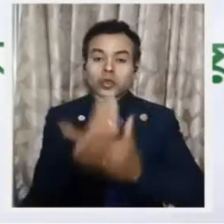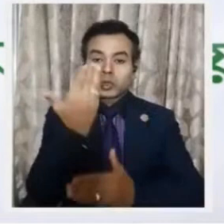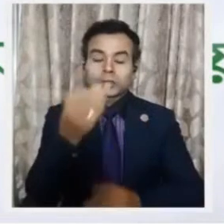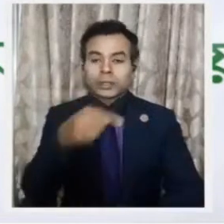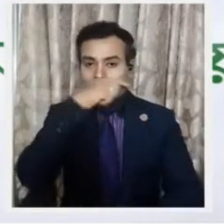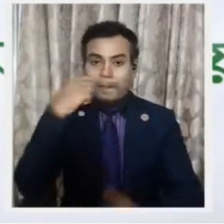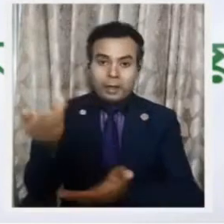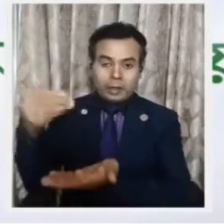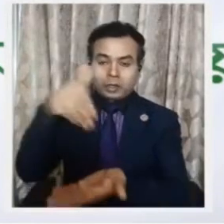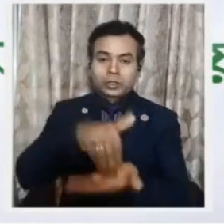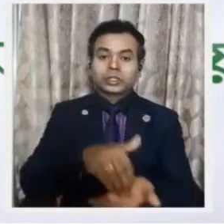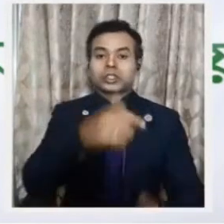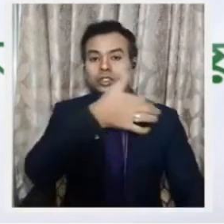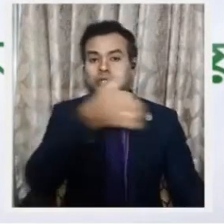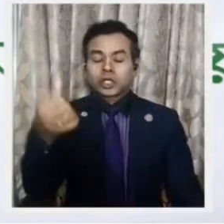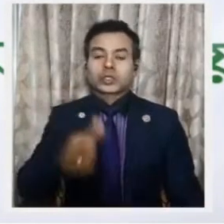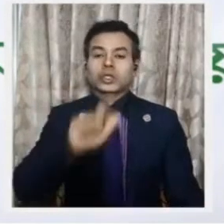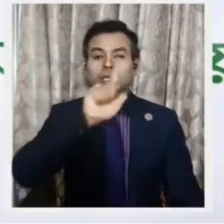1 জন।